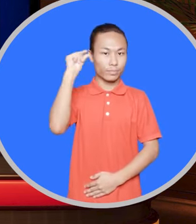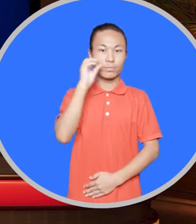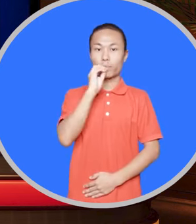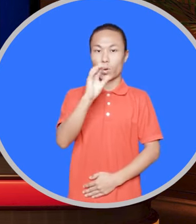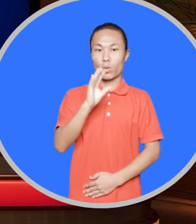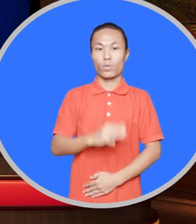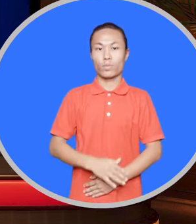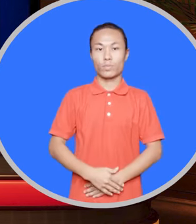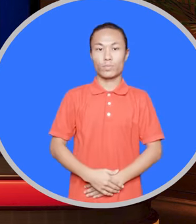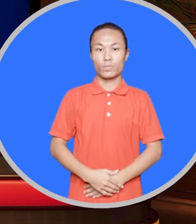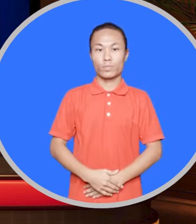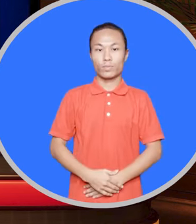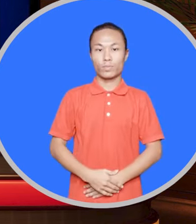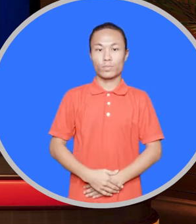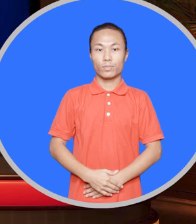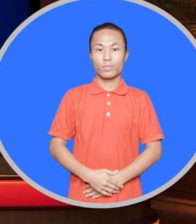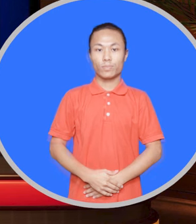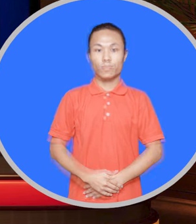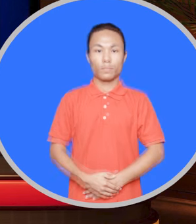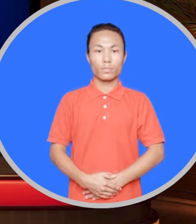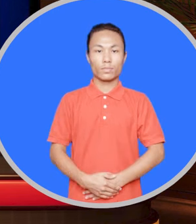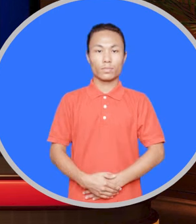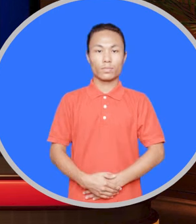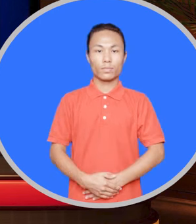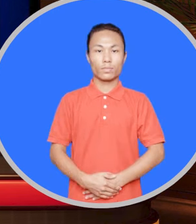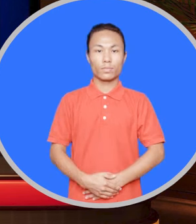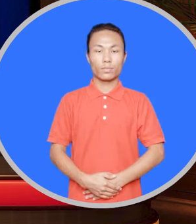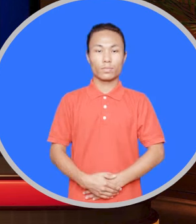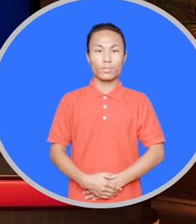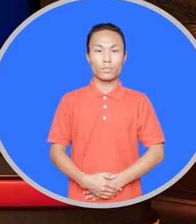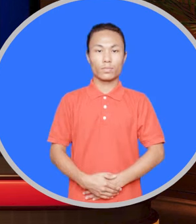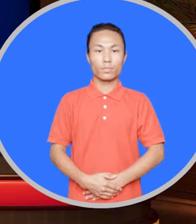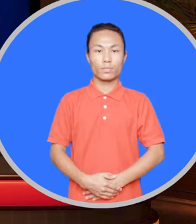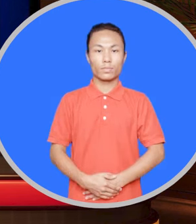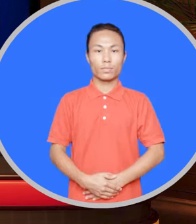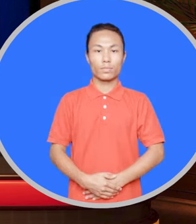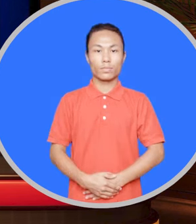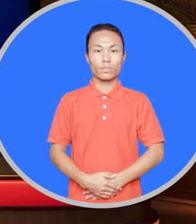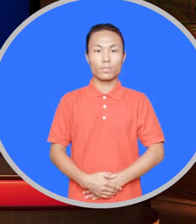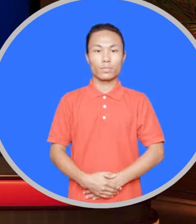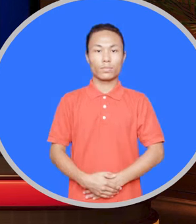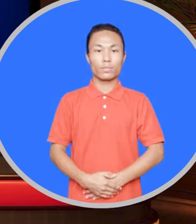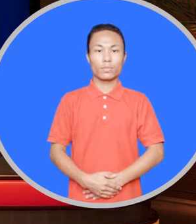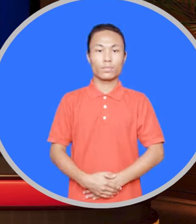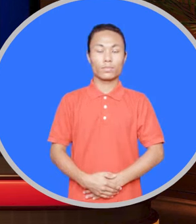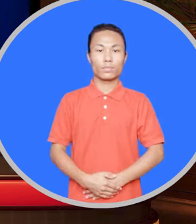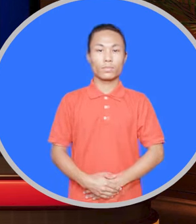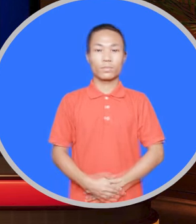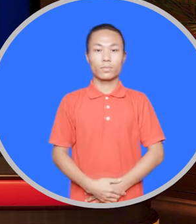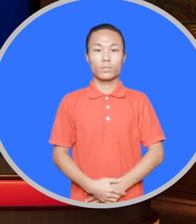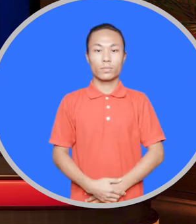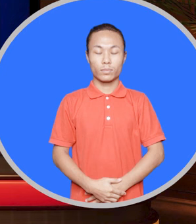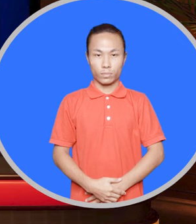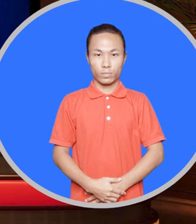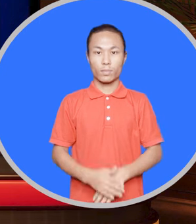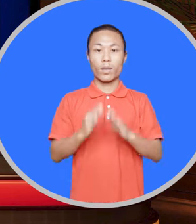ယ်။လက်တွေ့ကျကျဖြစ်ရမယ်။ဖြစ်တဲ့ဖြစ်တိုက်တာတွေဖြစ်အောင်လဲစူးစမ်းအထောက်ရမယ်လို့ပြောကြားအပ်ပါတယ်လို့ယာယီသမ္မတကပြောကြားခဲ့ပါတယ်